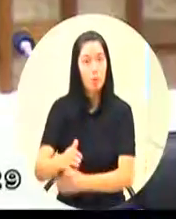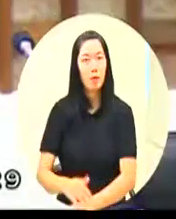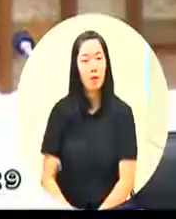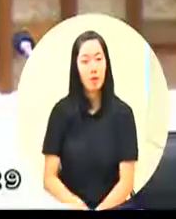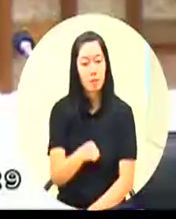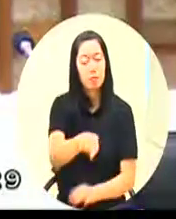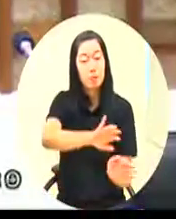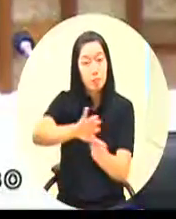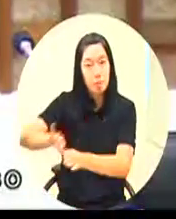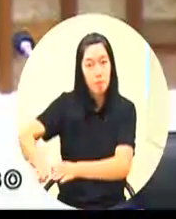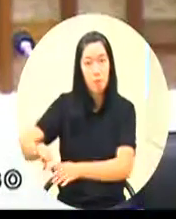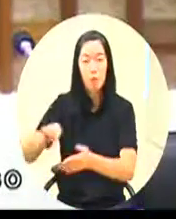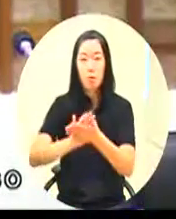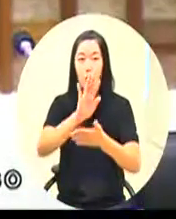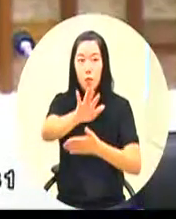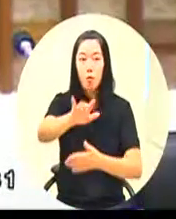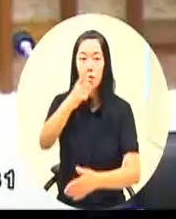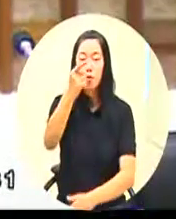嘛。那未来这